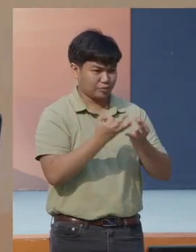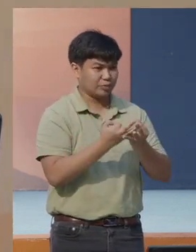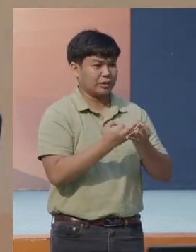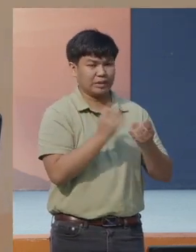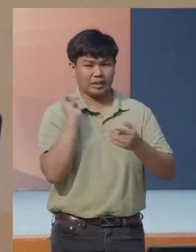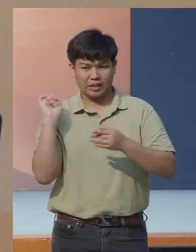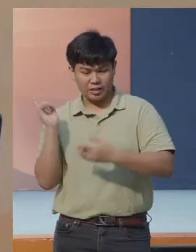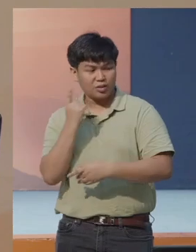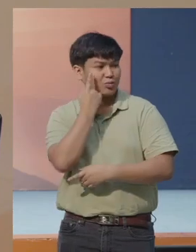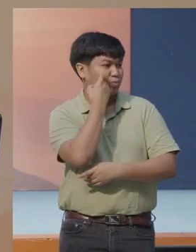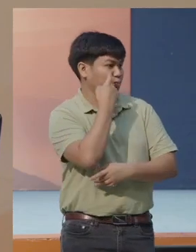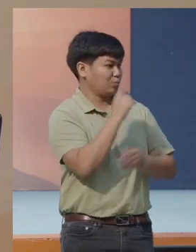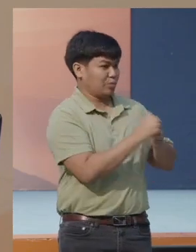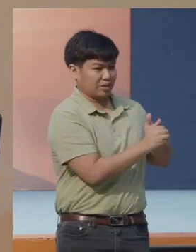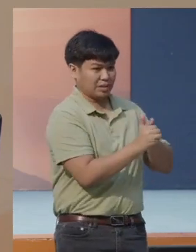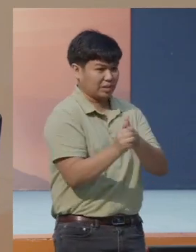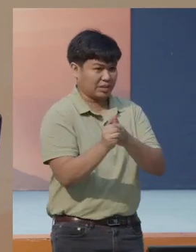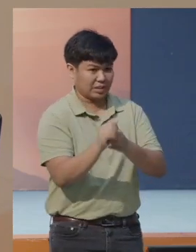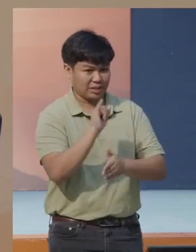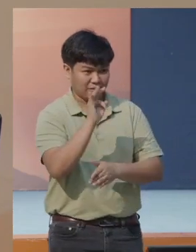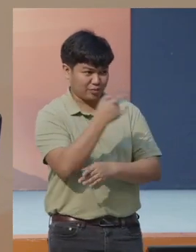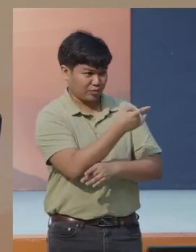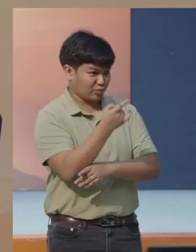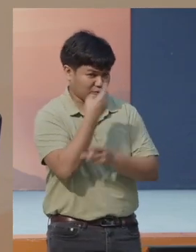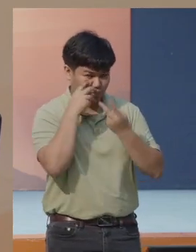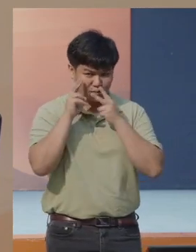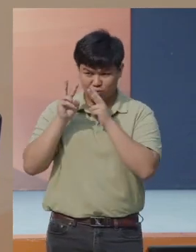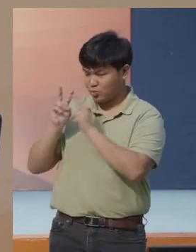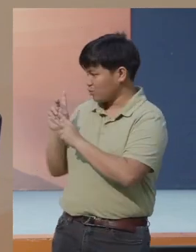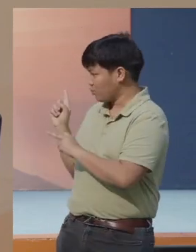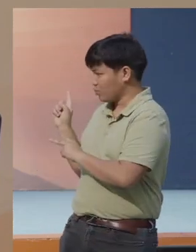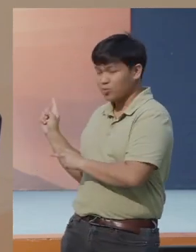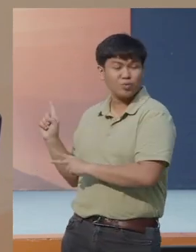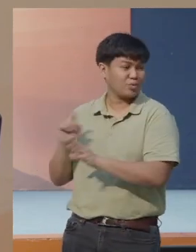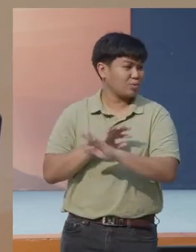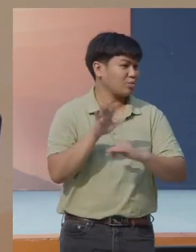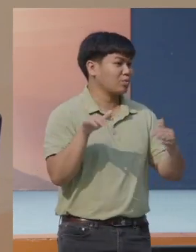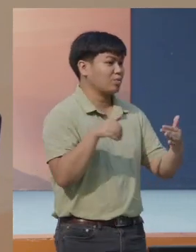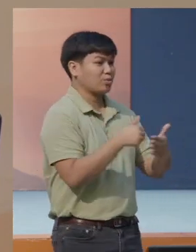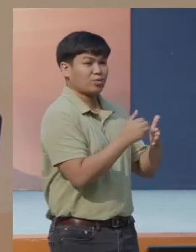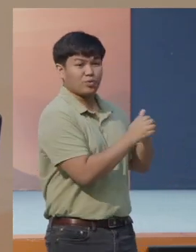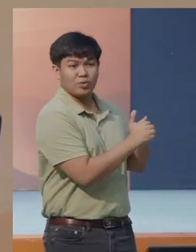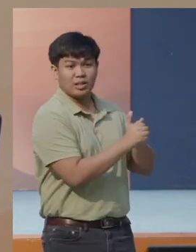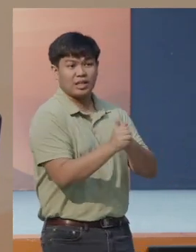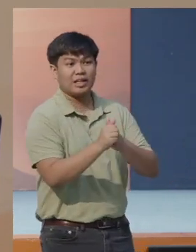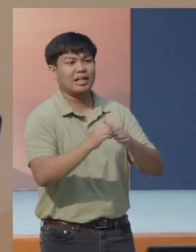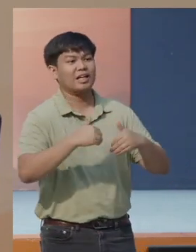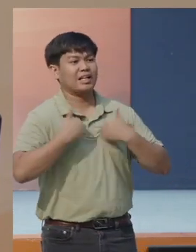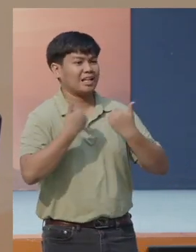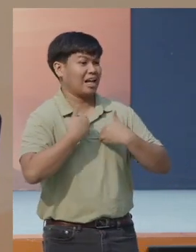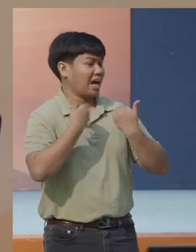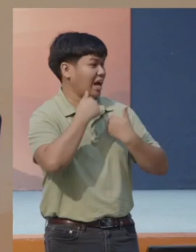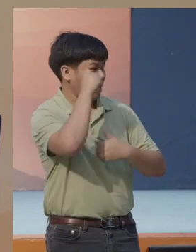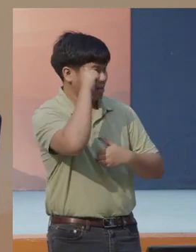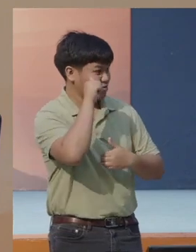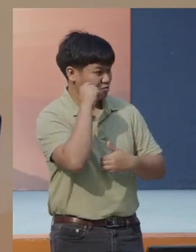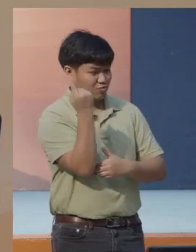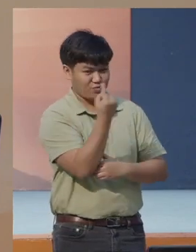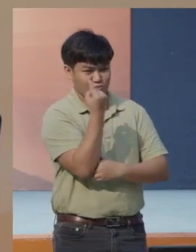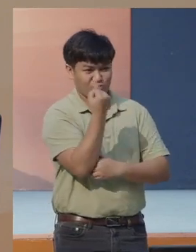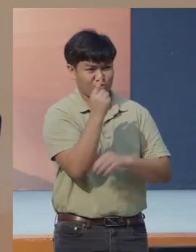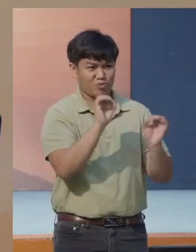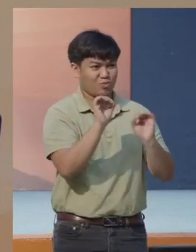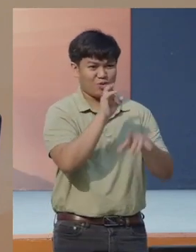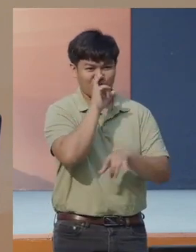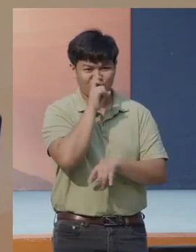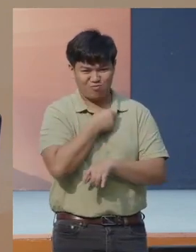worship services today. So di ko alam kung napansin ninyo, no? Na yung young adults po, yung nag-lead ng ating praise and worship, kagabi